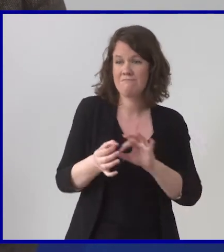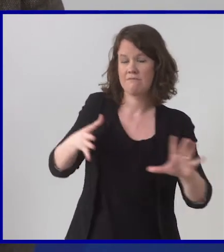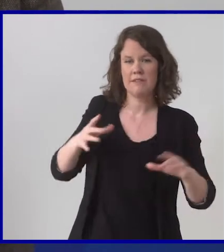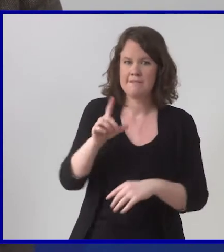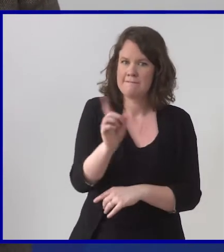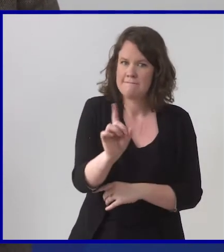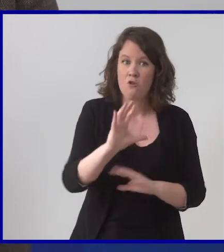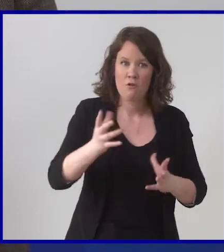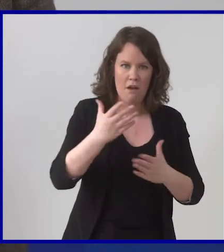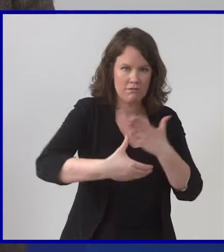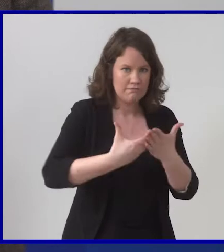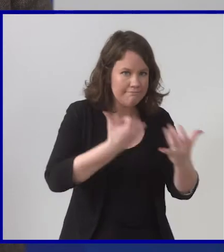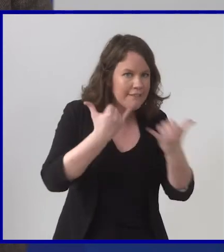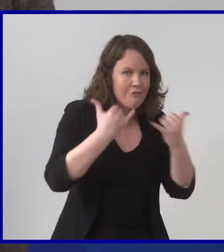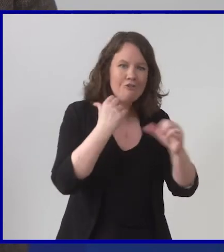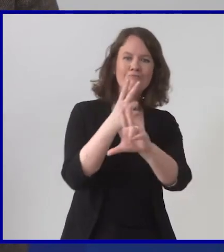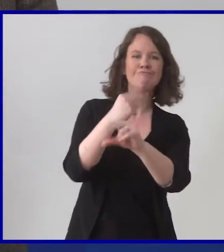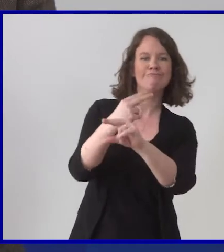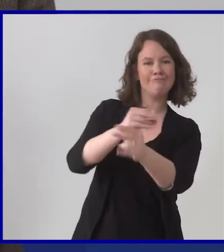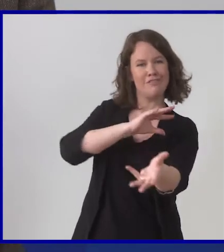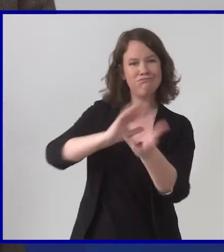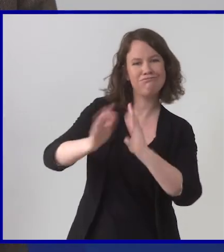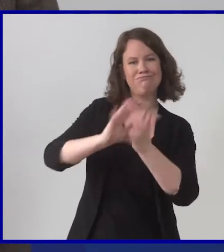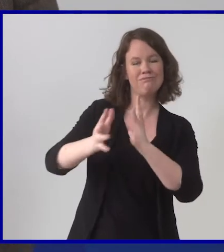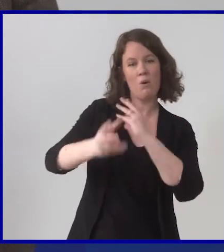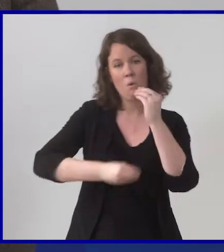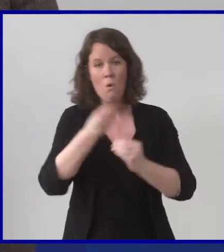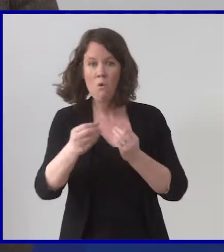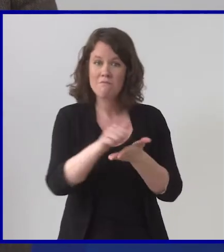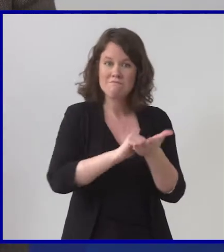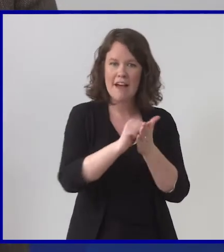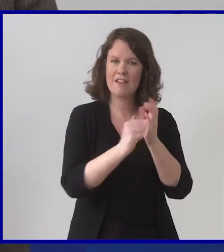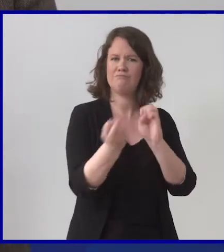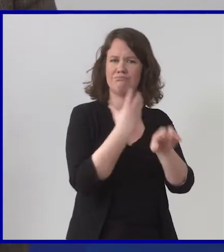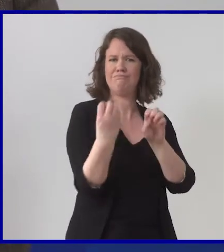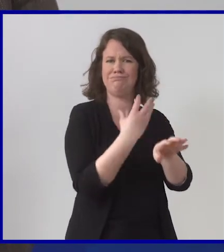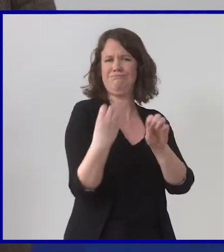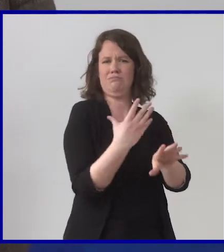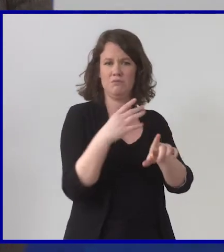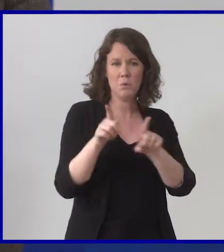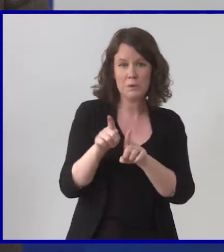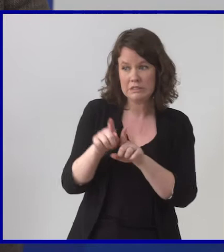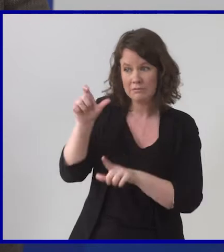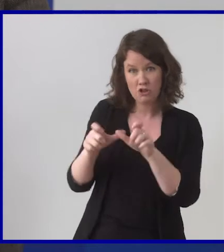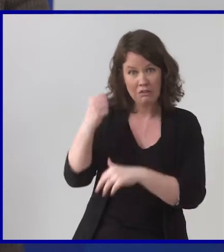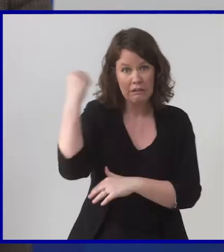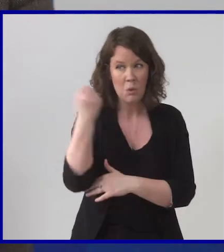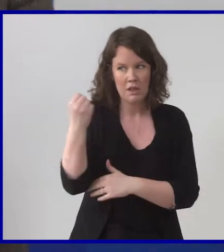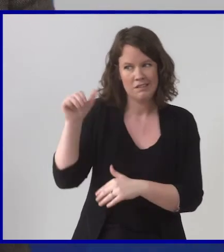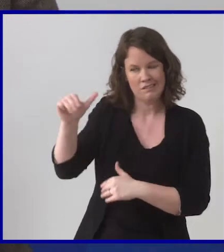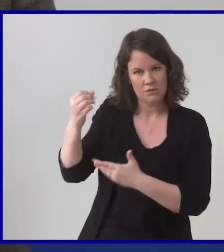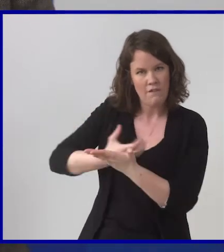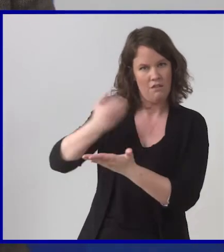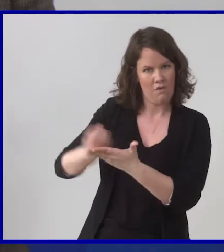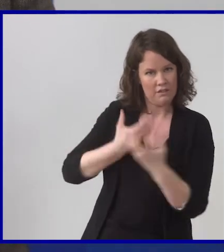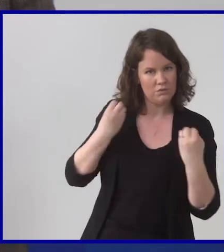n'hésitez pas à garder le contact avec vos proches par téléphone, par vidéo, par mail et à prendre bien sûr des nouvelles des